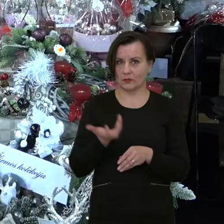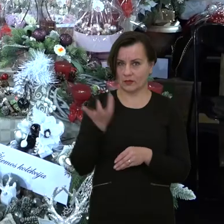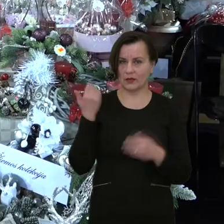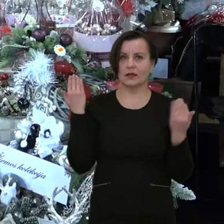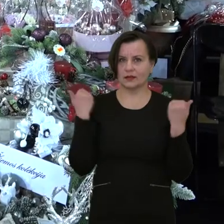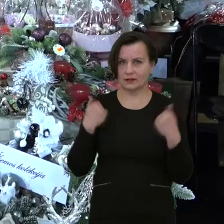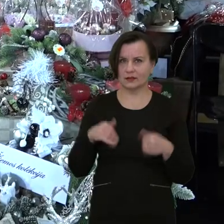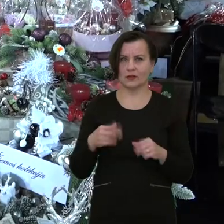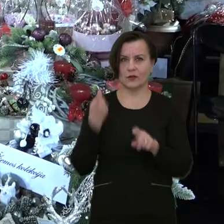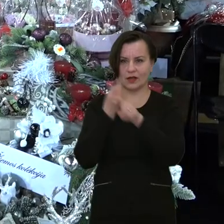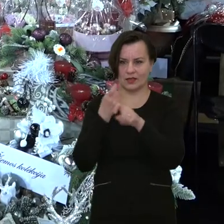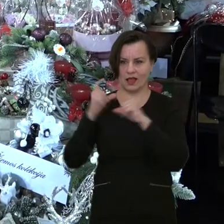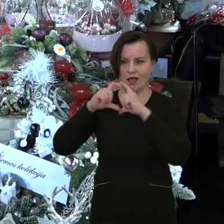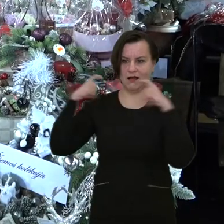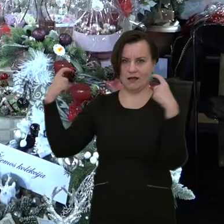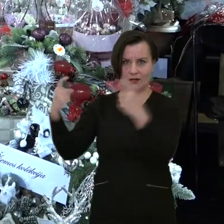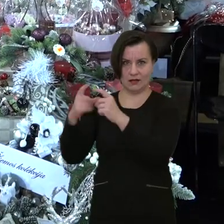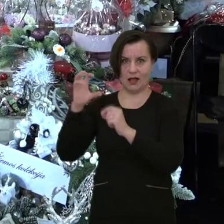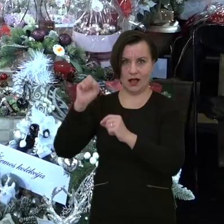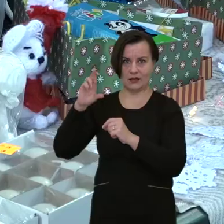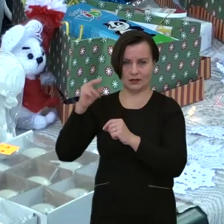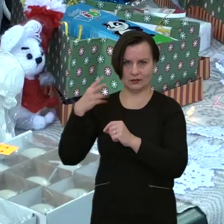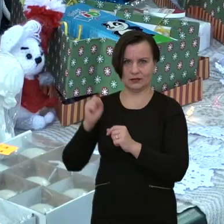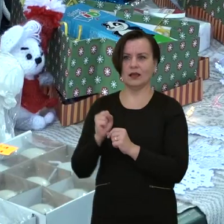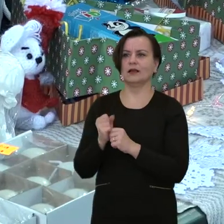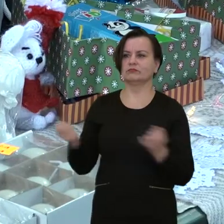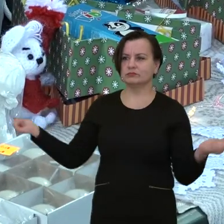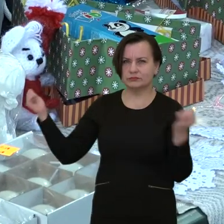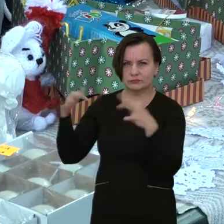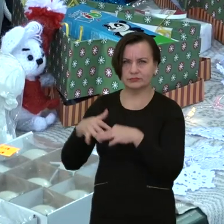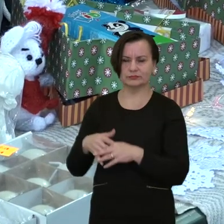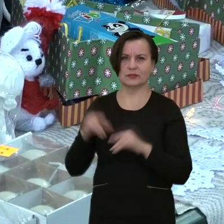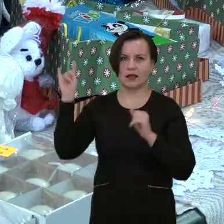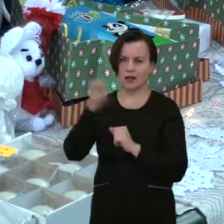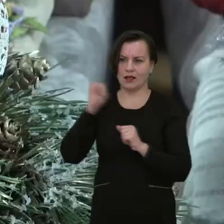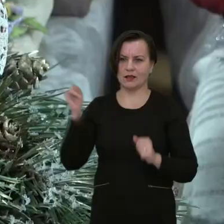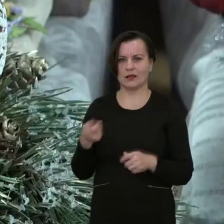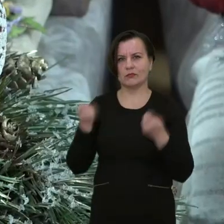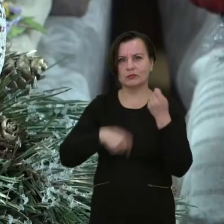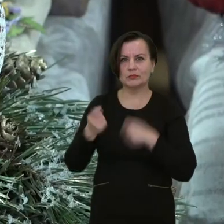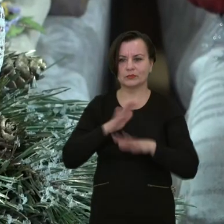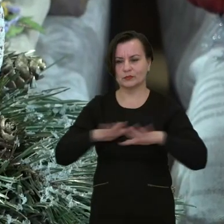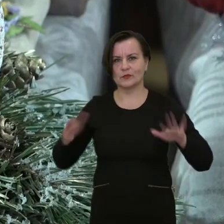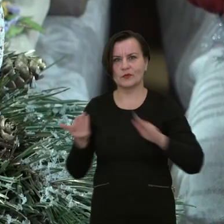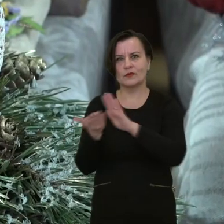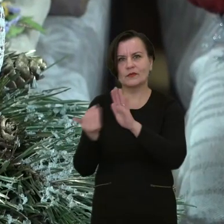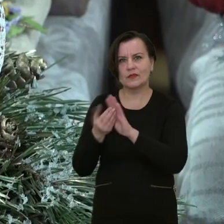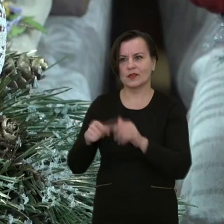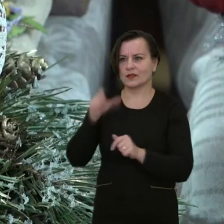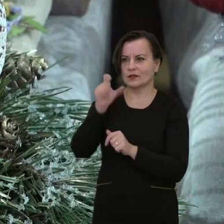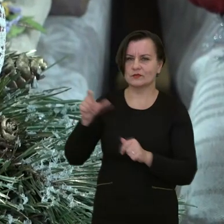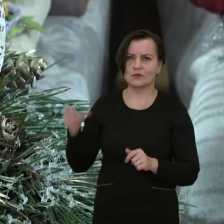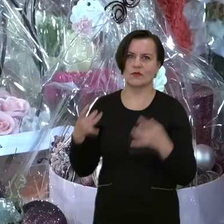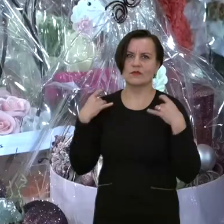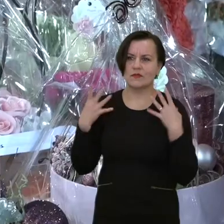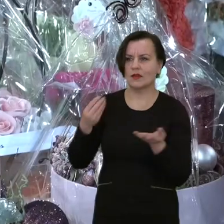Jau 5 kartą Kėdainių arenoje organizuojama kalėdinė mugė kvieti pirkėjus ruošti šventėms, kurti namų jaukumą ir